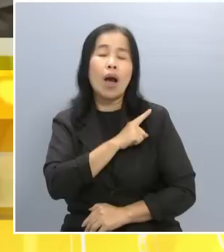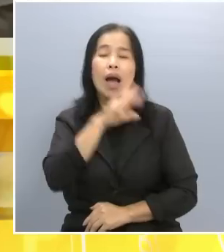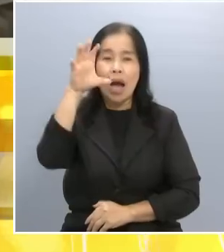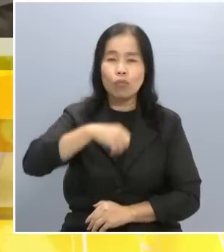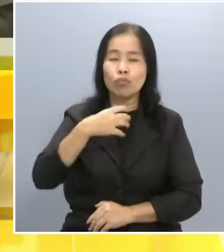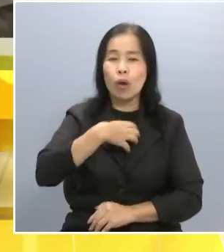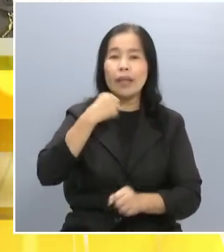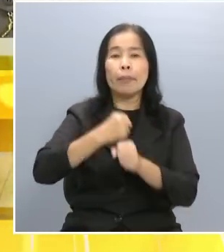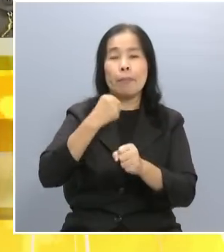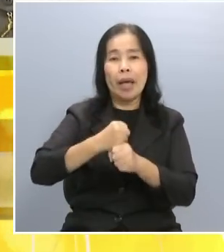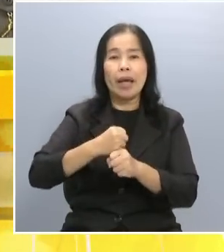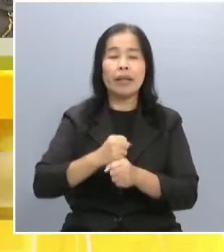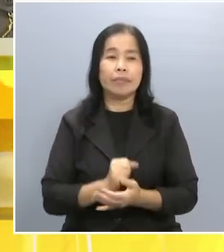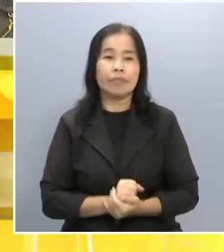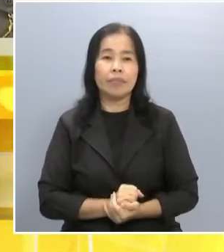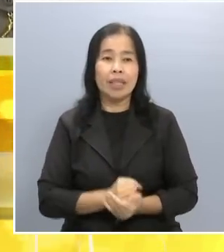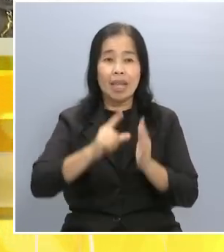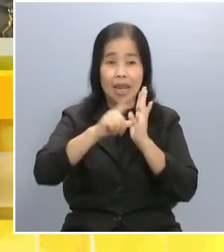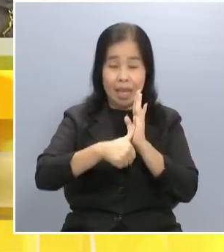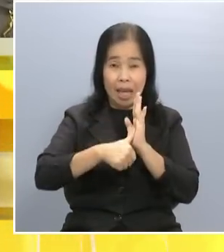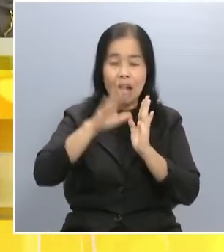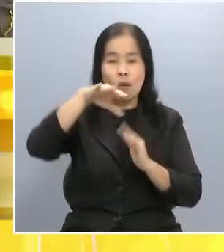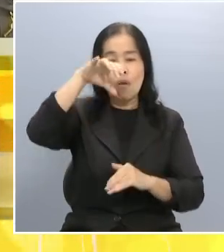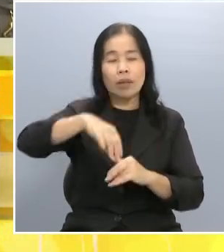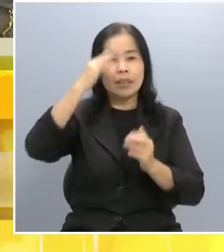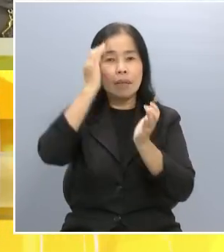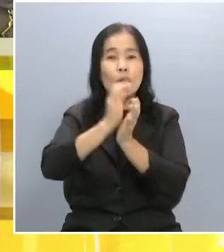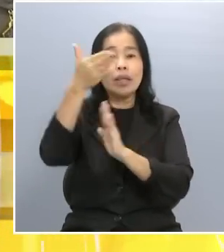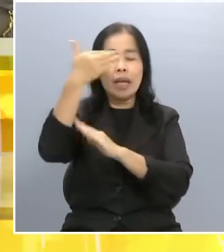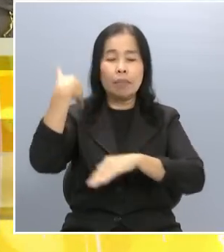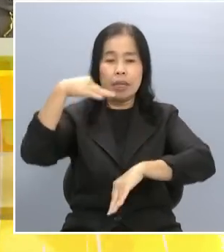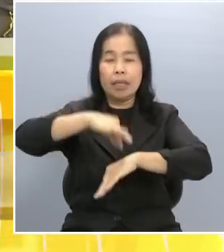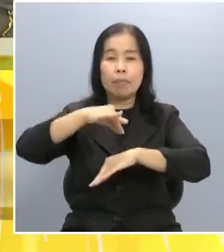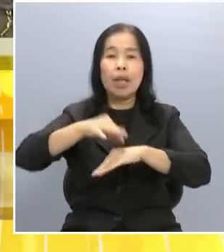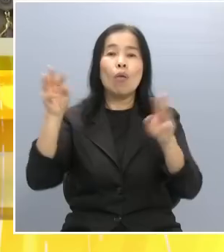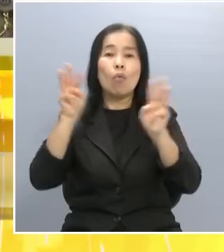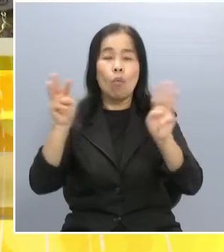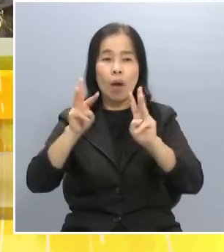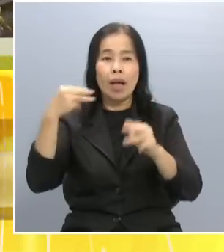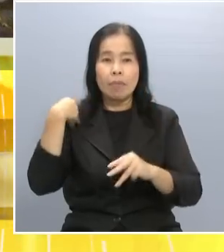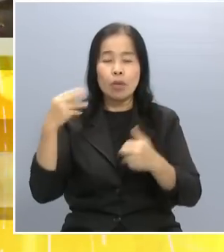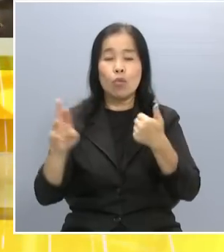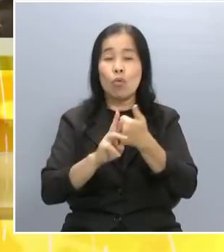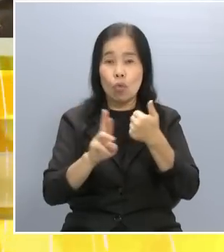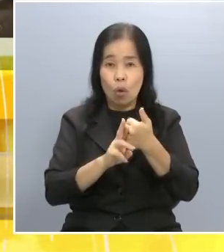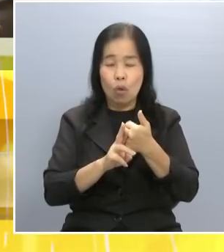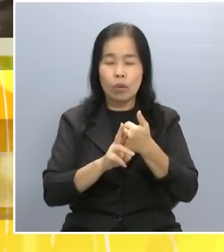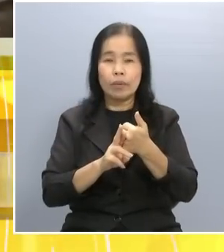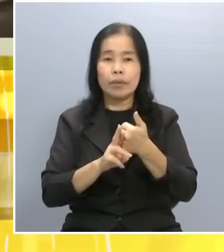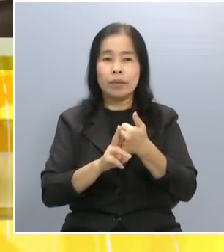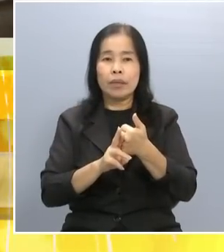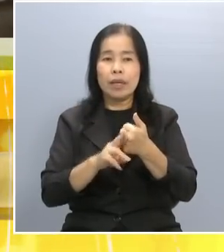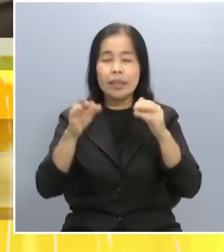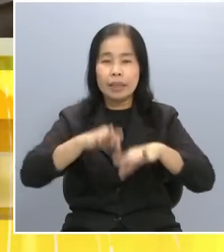ดูฮะเลขานุการตำรวจแห่งชาติได้มีตำแหน่งว่างนะครับในระดับรองสารวัตรที่จำเป็น